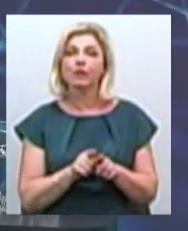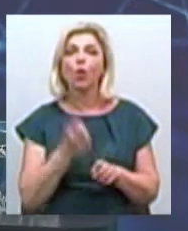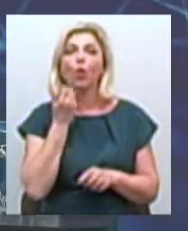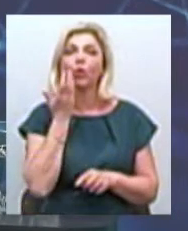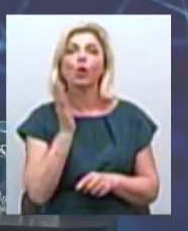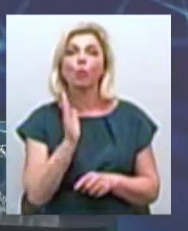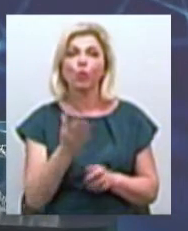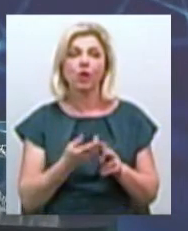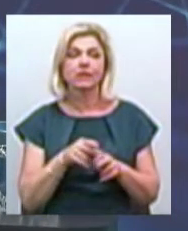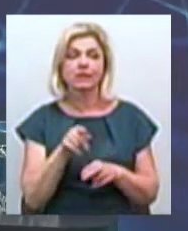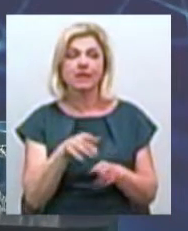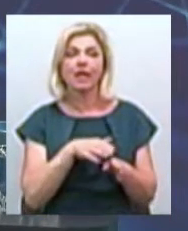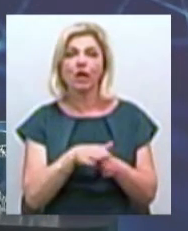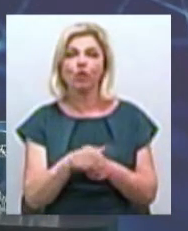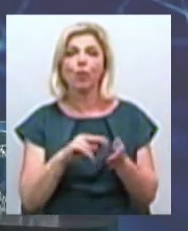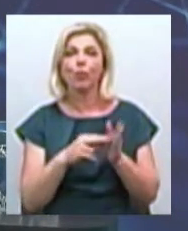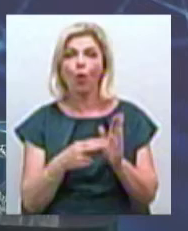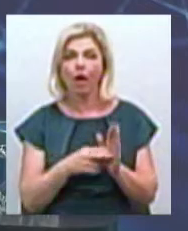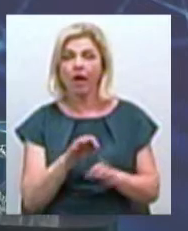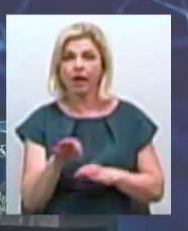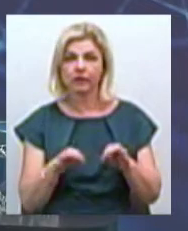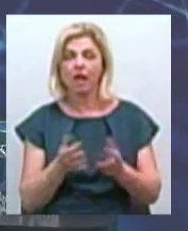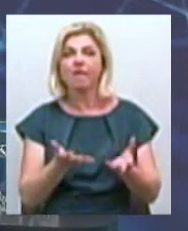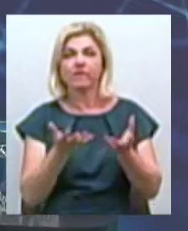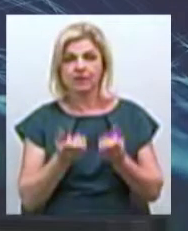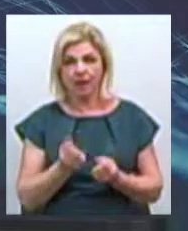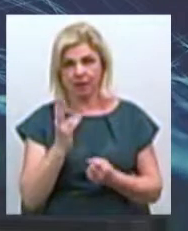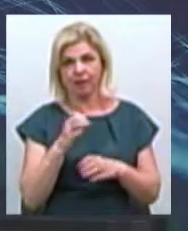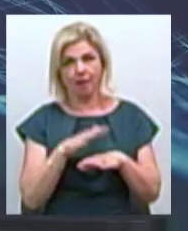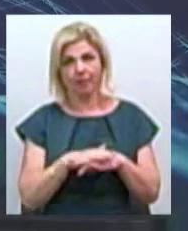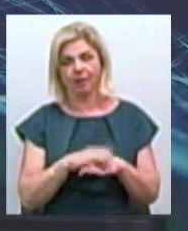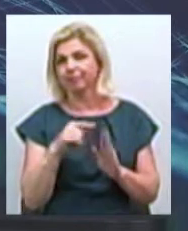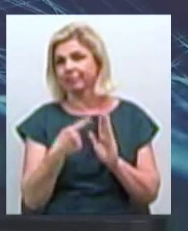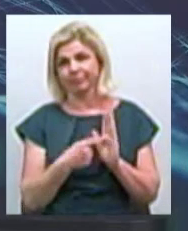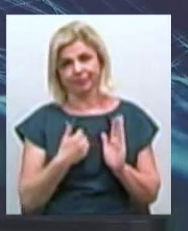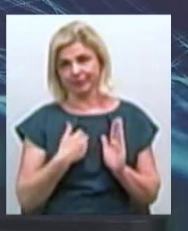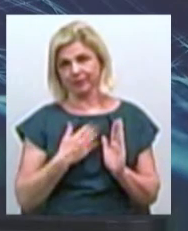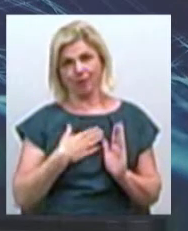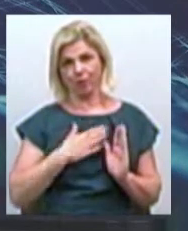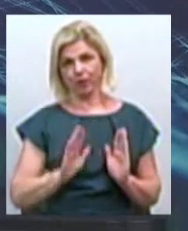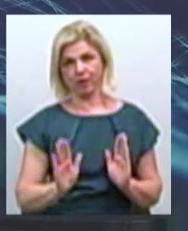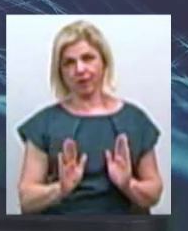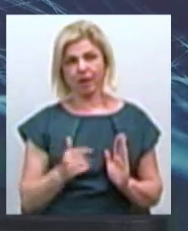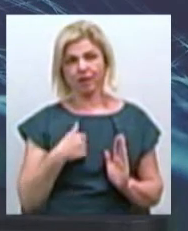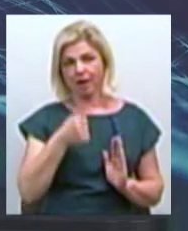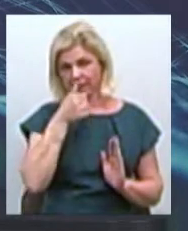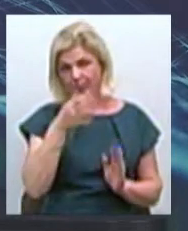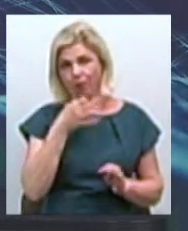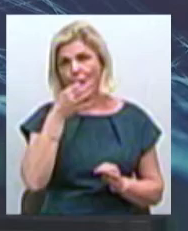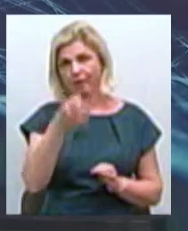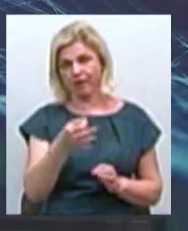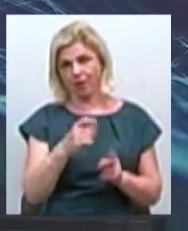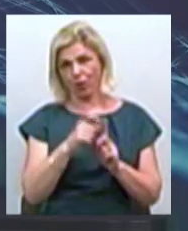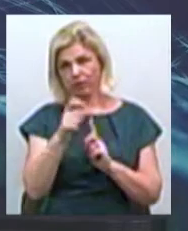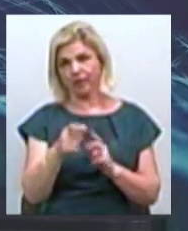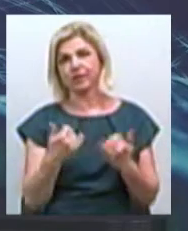будуть ці реалізовані проєкти взяті на баланс? Це питання не до мене. Я просто не зможу вам відповісти